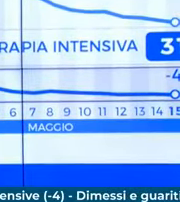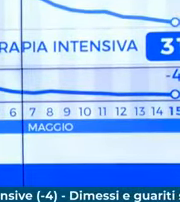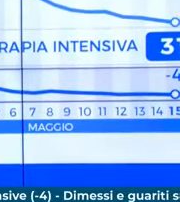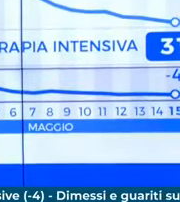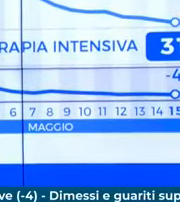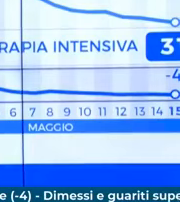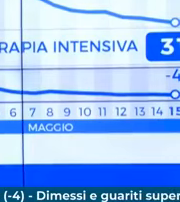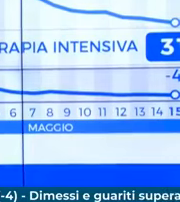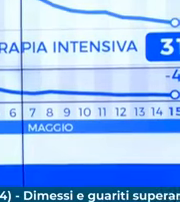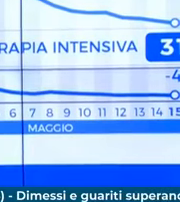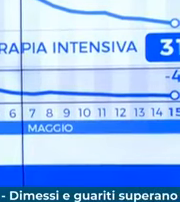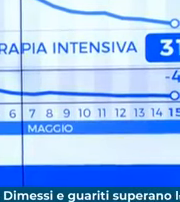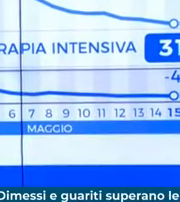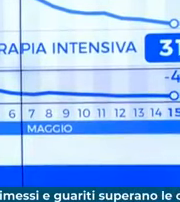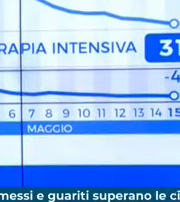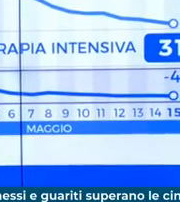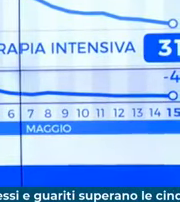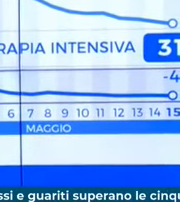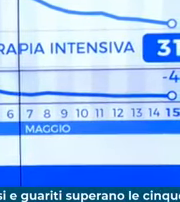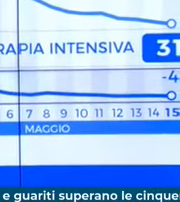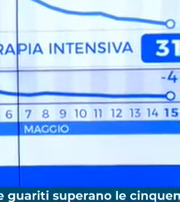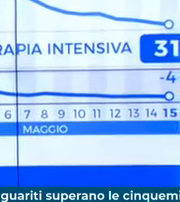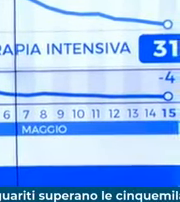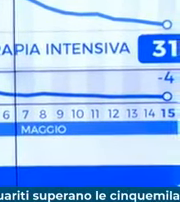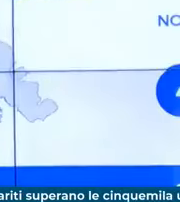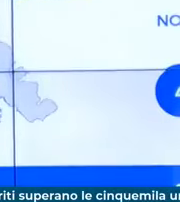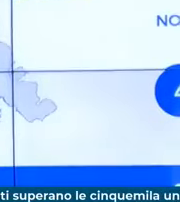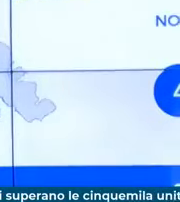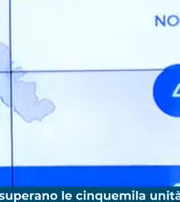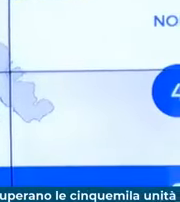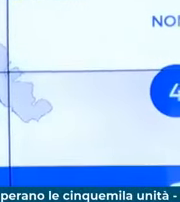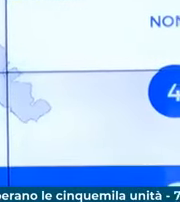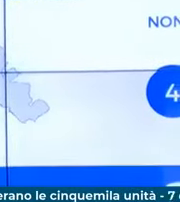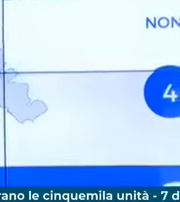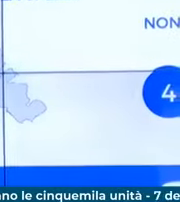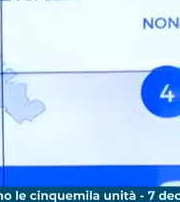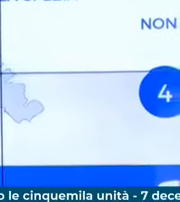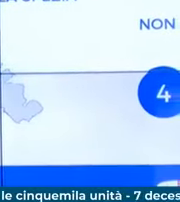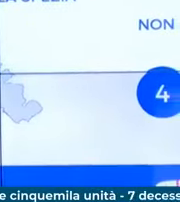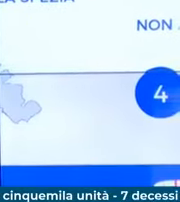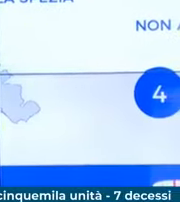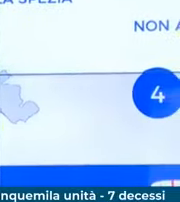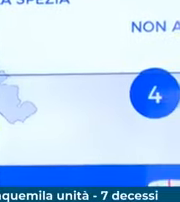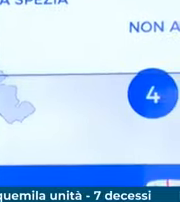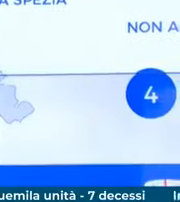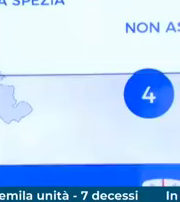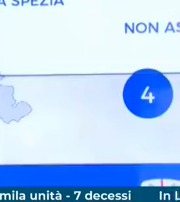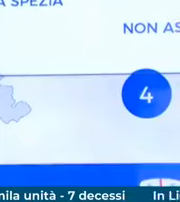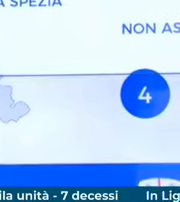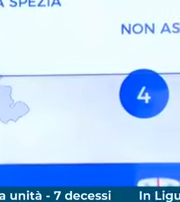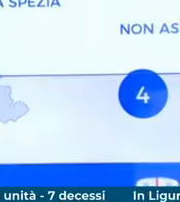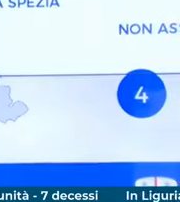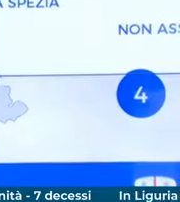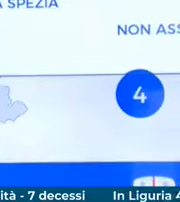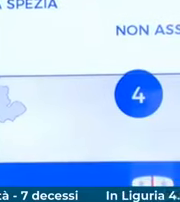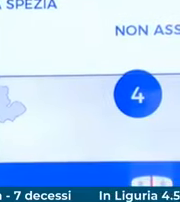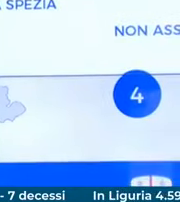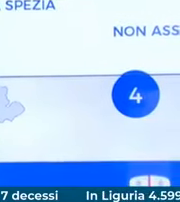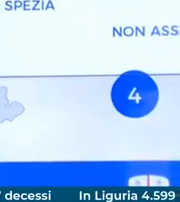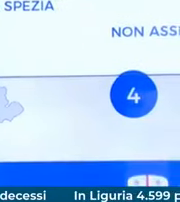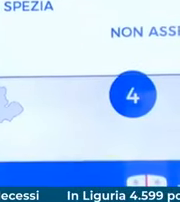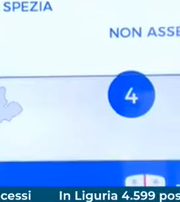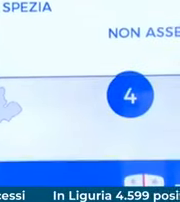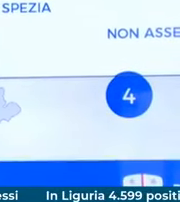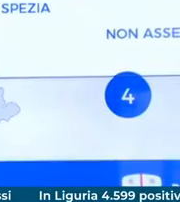Le province sono 795 a Savona, 212 a Spezia, che si conferma di gran lunga la provincia